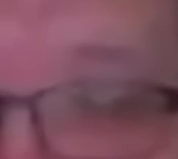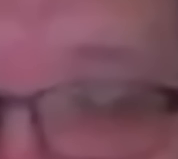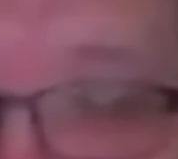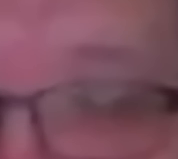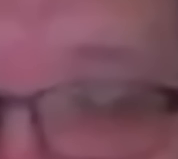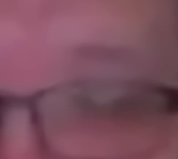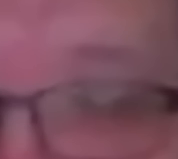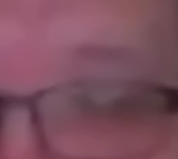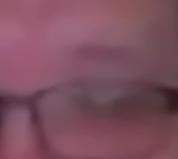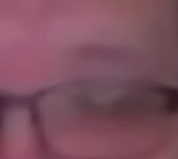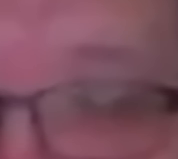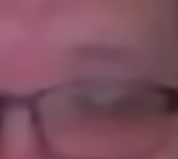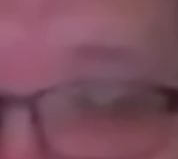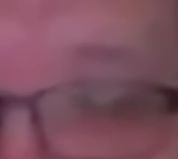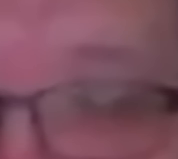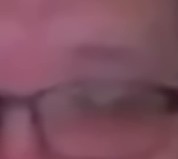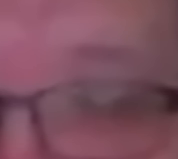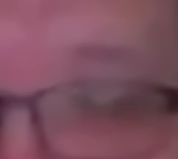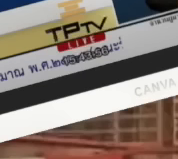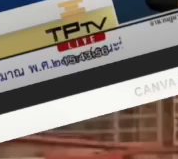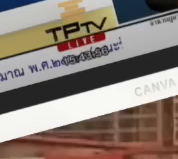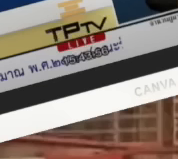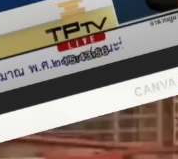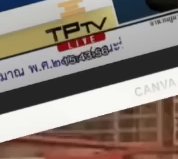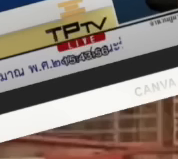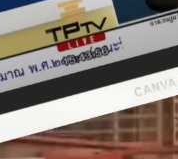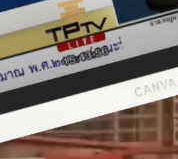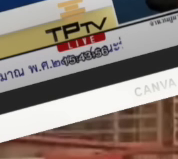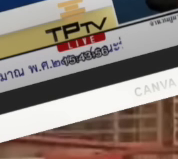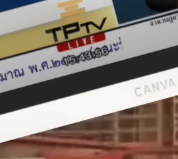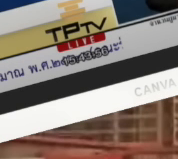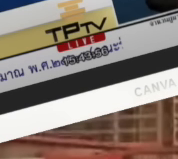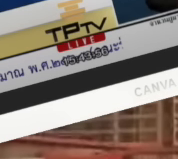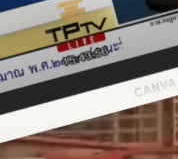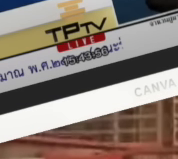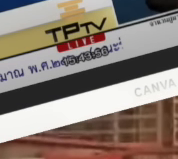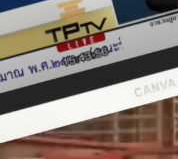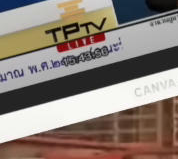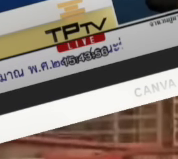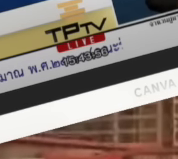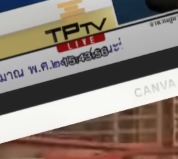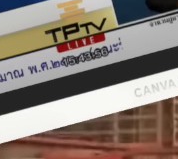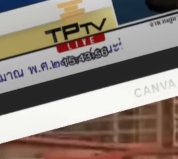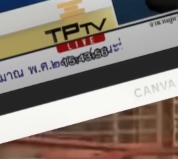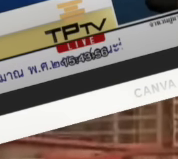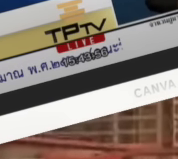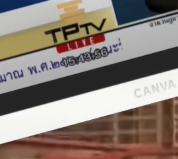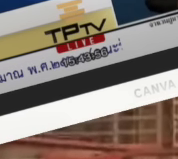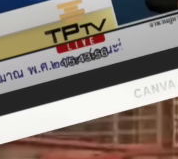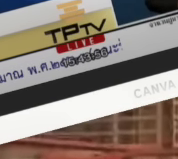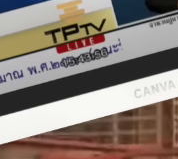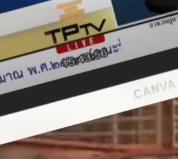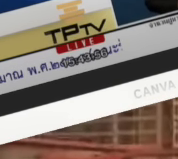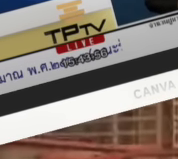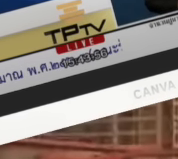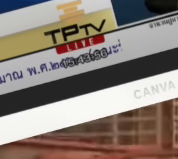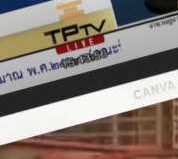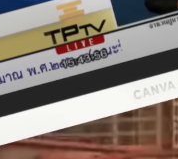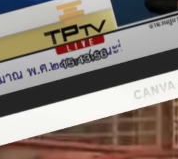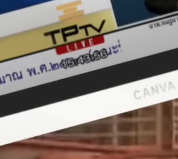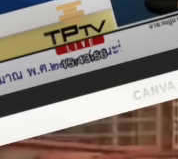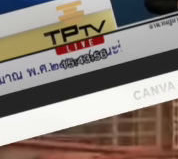ซึ่งผมคิดว่ามันไม่เกิดขึ้นหรอกเรื่องยุบสภา และจากสถานการณ์ที่ตอนแรกดูเหมือนว่าค